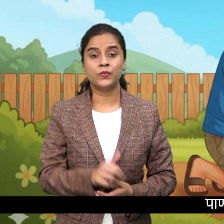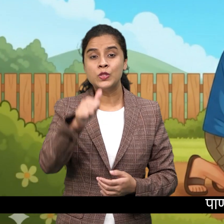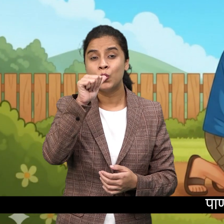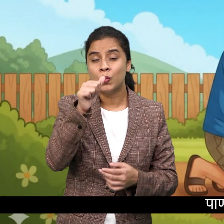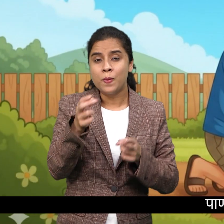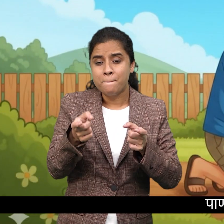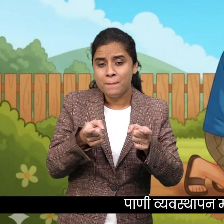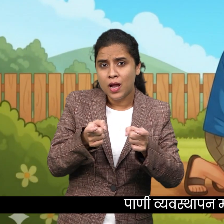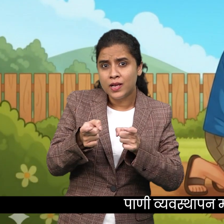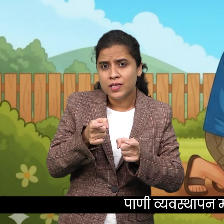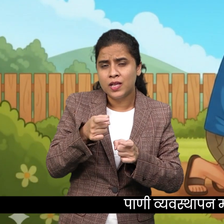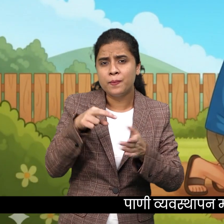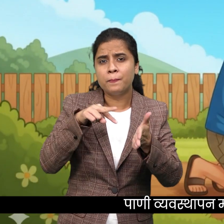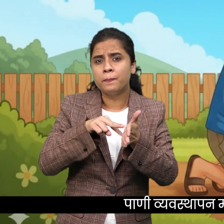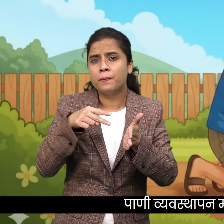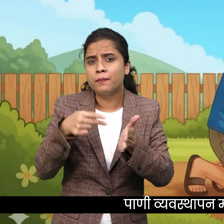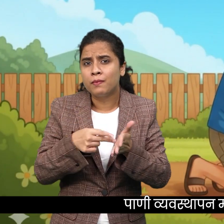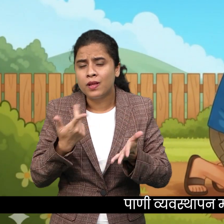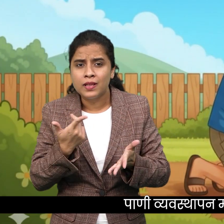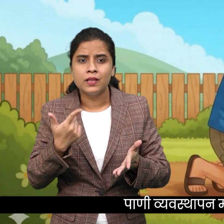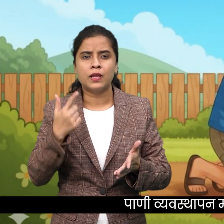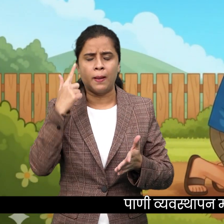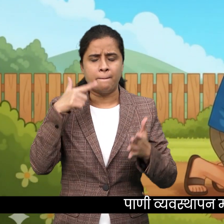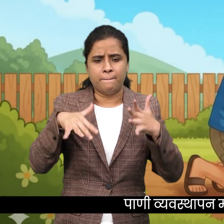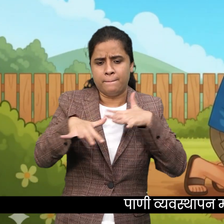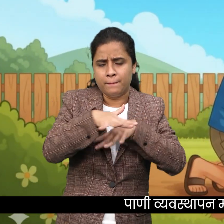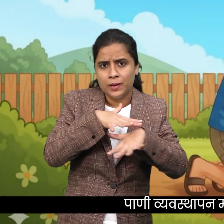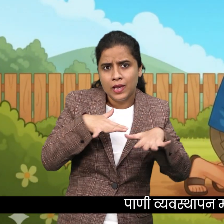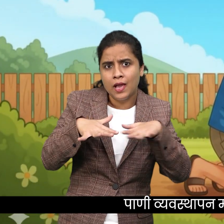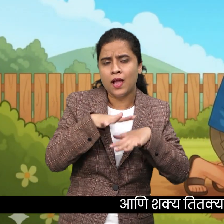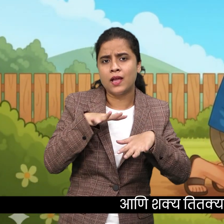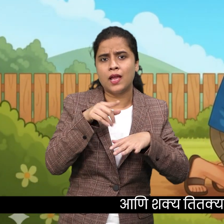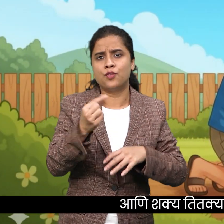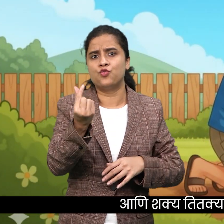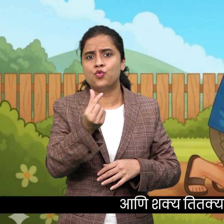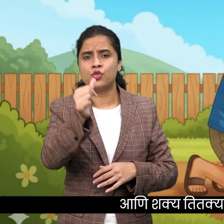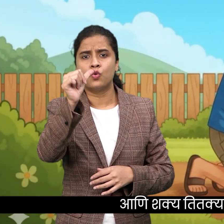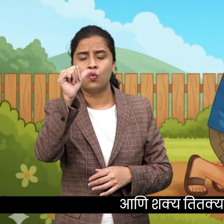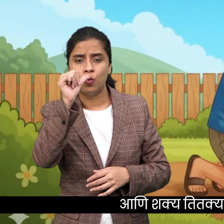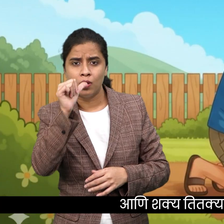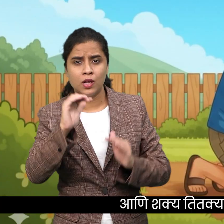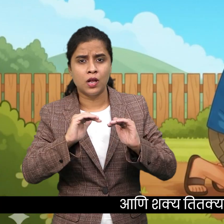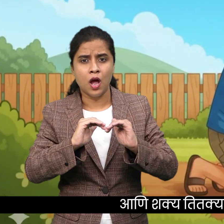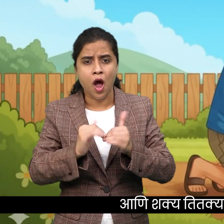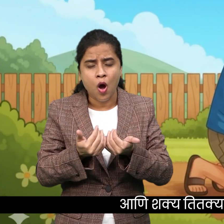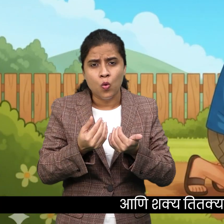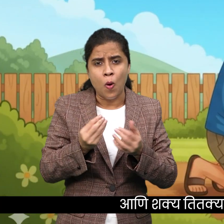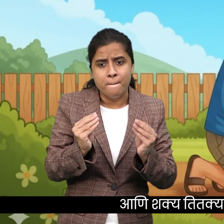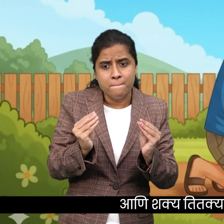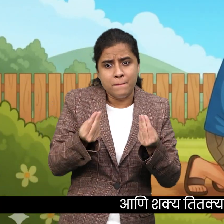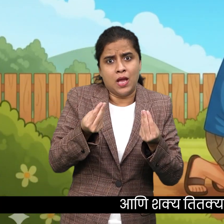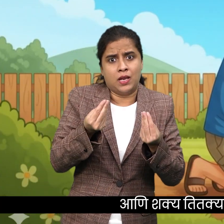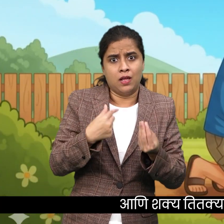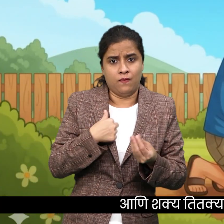पाणी व्यवस्थापन. पाणी व्यवस्थापन म्हणजे पाण्याचे नियोजन करणे आणि शक्य तितक्या चांगल्या पद्धतीने वापर